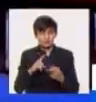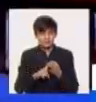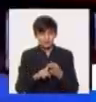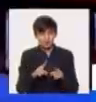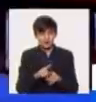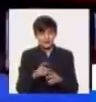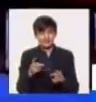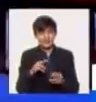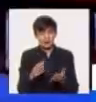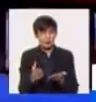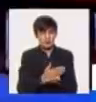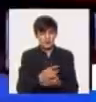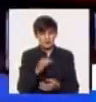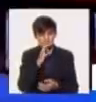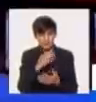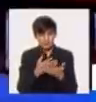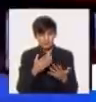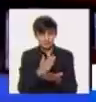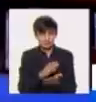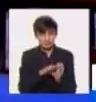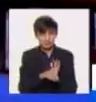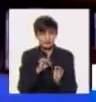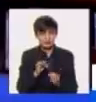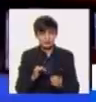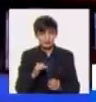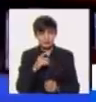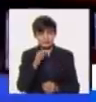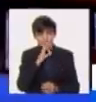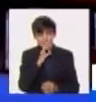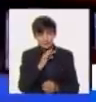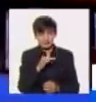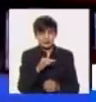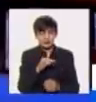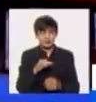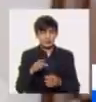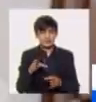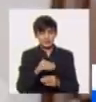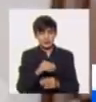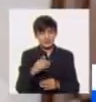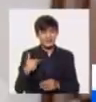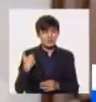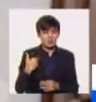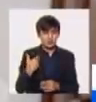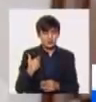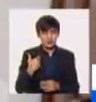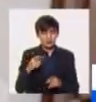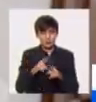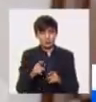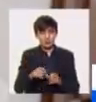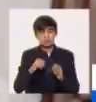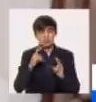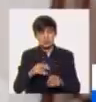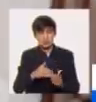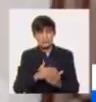жоюға арналған іс-әрекеттер. Бұл жерде ол препараттардың ешқайсы иммундық жүйені арнайы